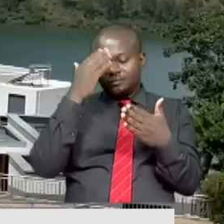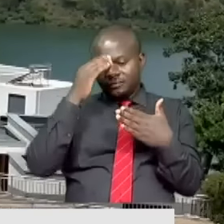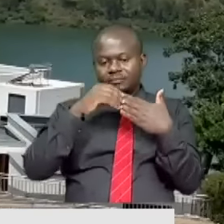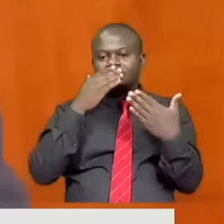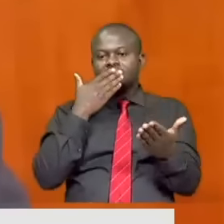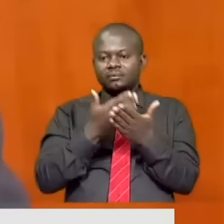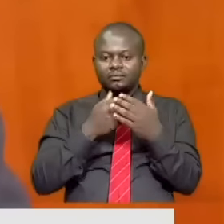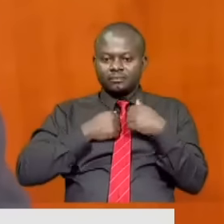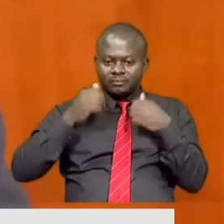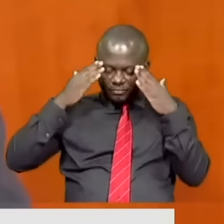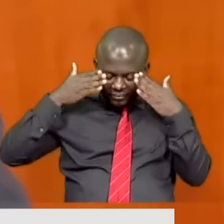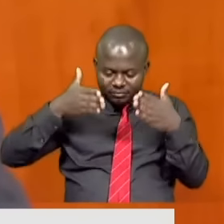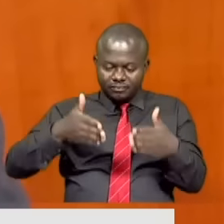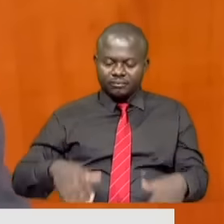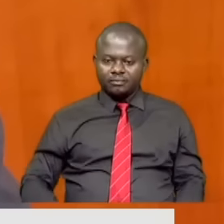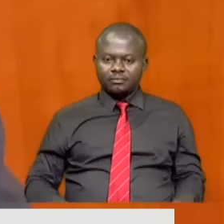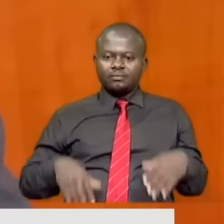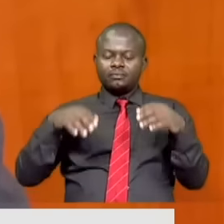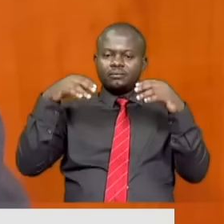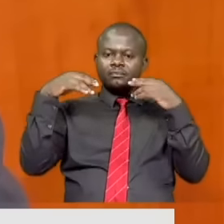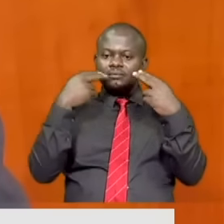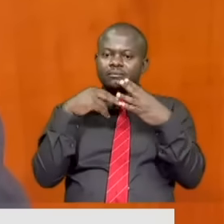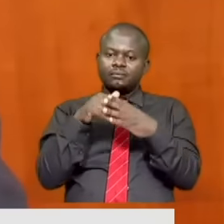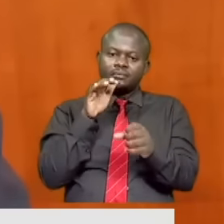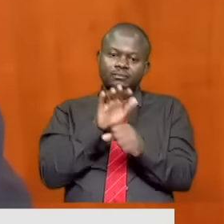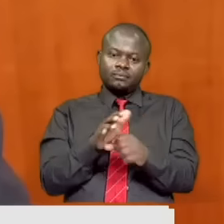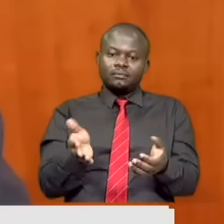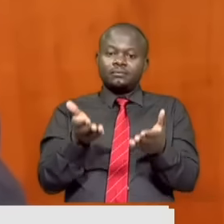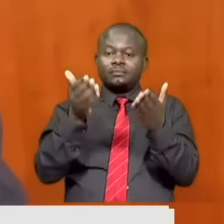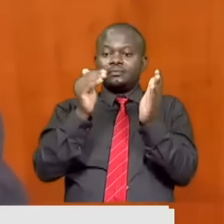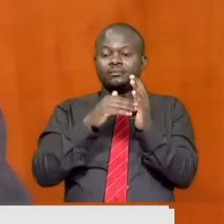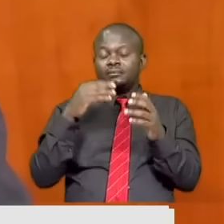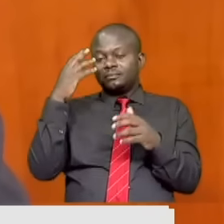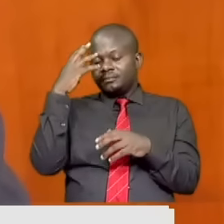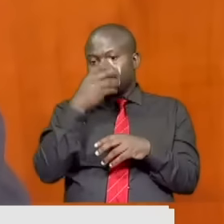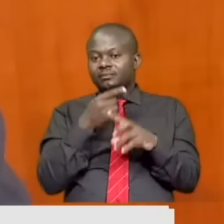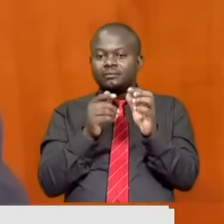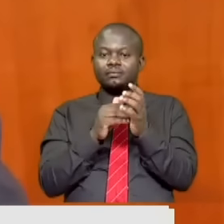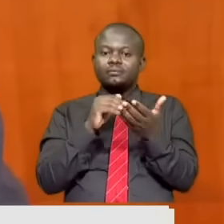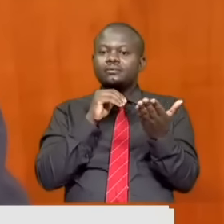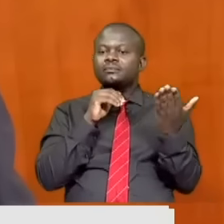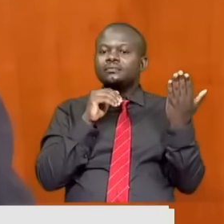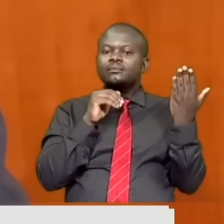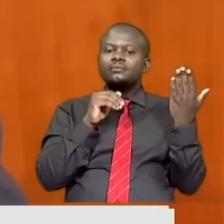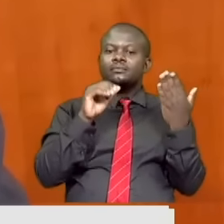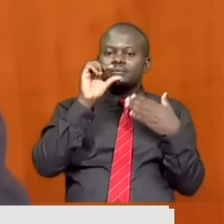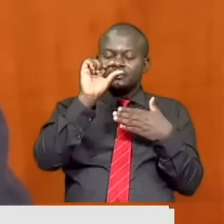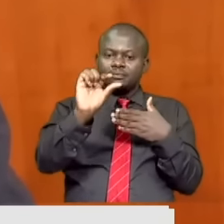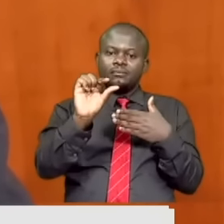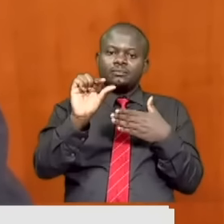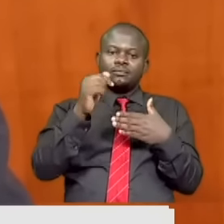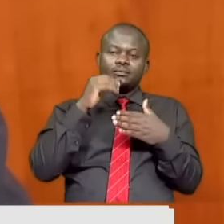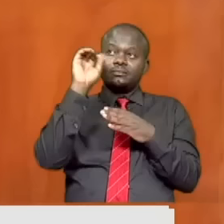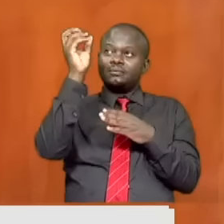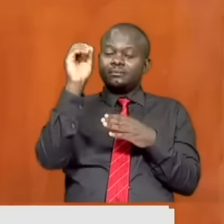Rwanda rwimakaje. Hari amahoteli menshi yazamutse kandi meza, aho Karongi itari ifite iyari nkuru yari ifite inyenyeri ebyiri, ariko tugeze